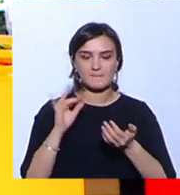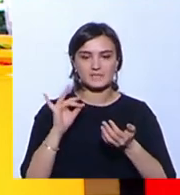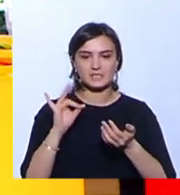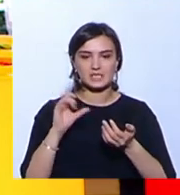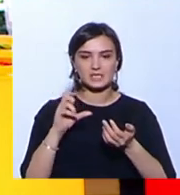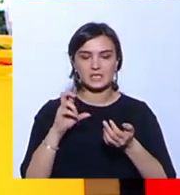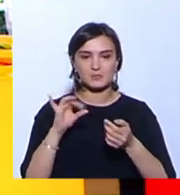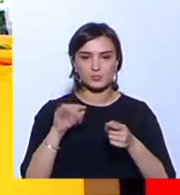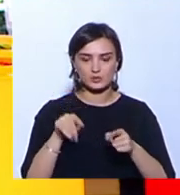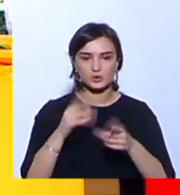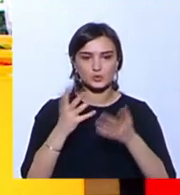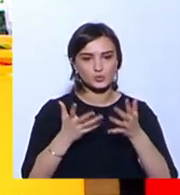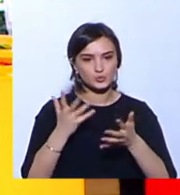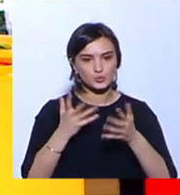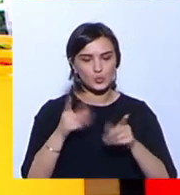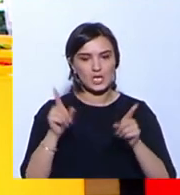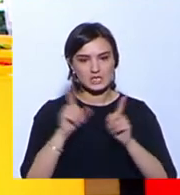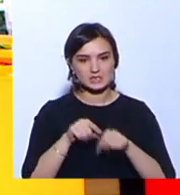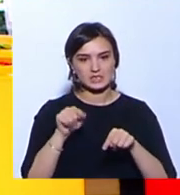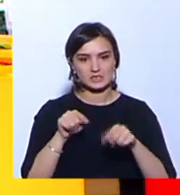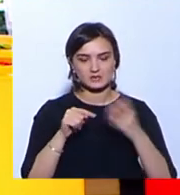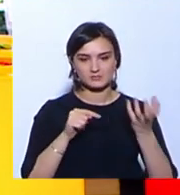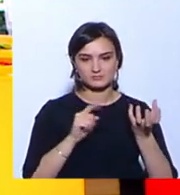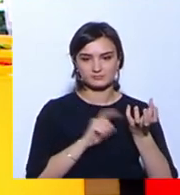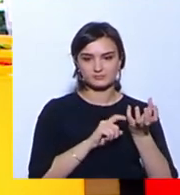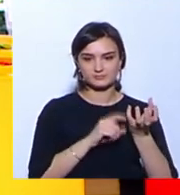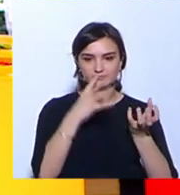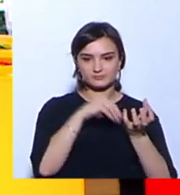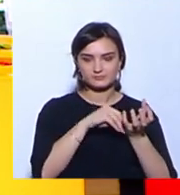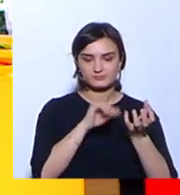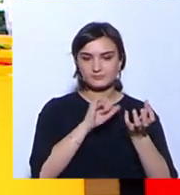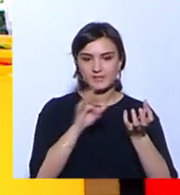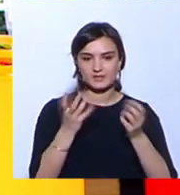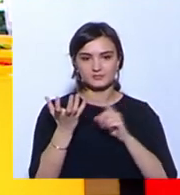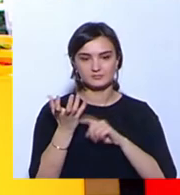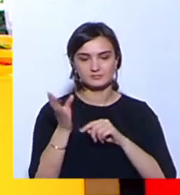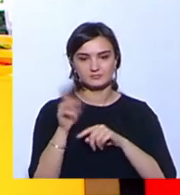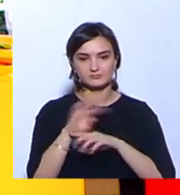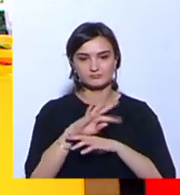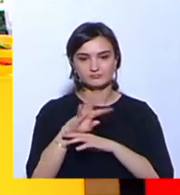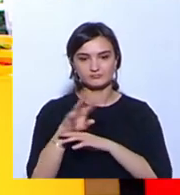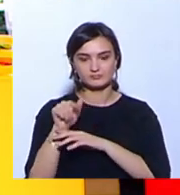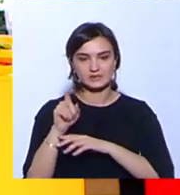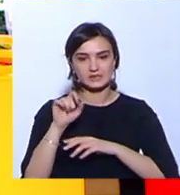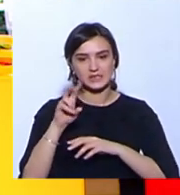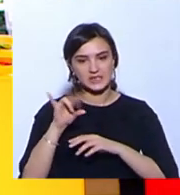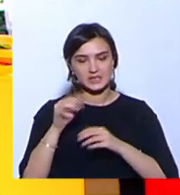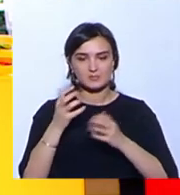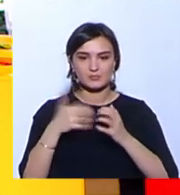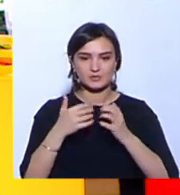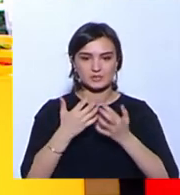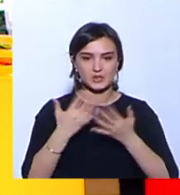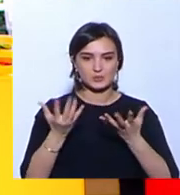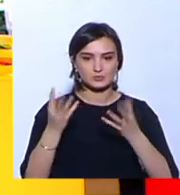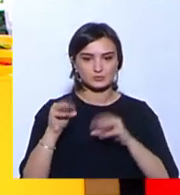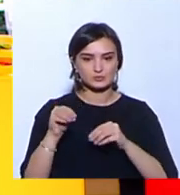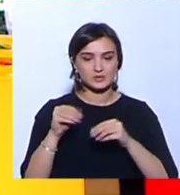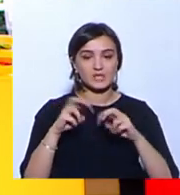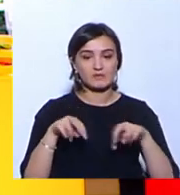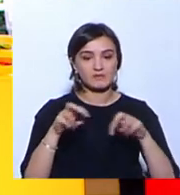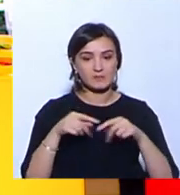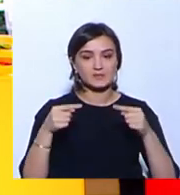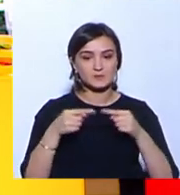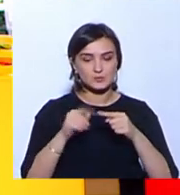და ასე შემდეგ, თუ ასეთი ნახშირწყალი, ან ასეთი ნახშირწყალი, რომელიც არის ხილსა და ბოსტნეულში. კვლევები ადასტურებს,